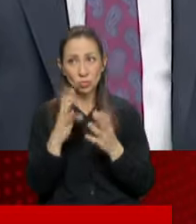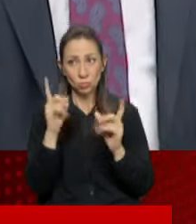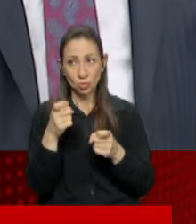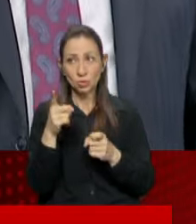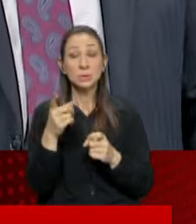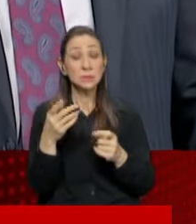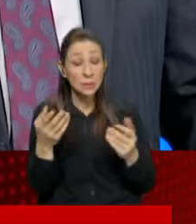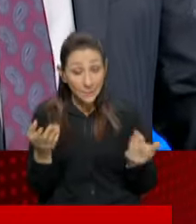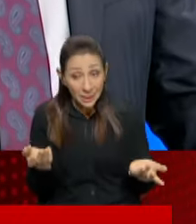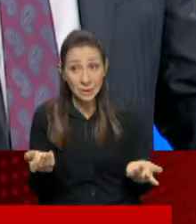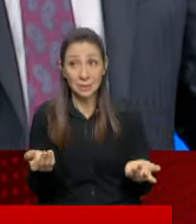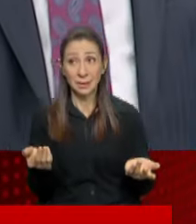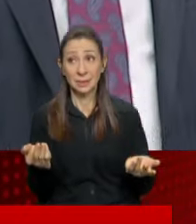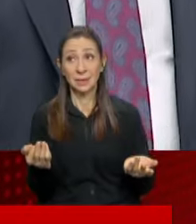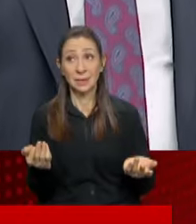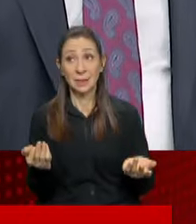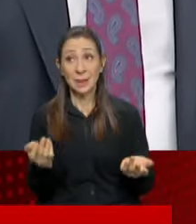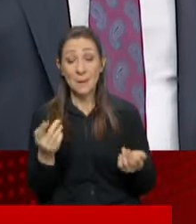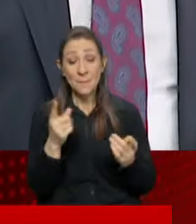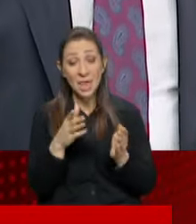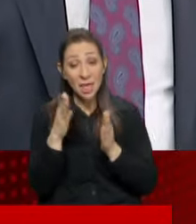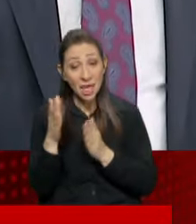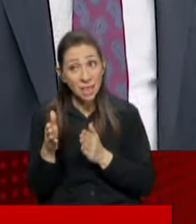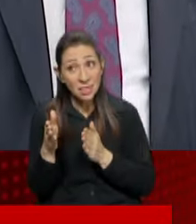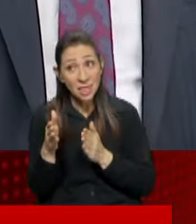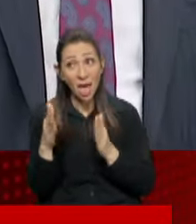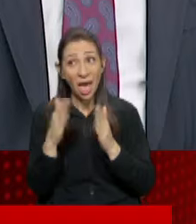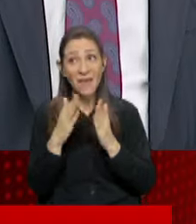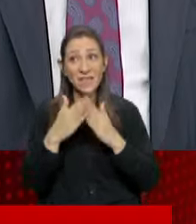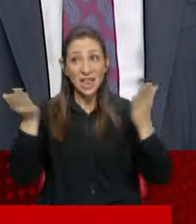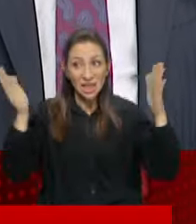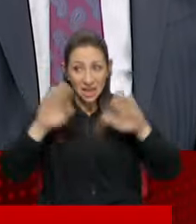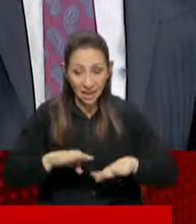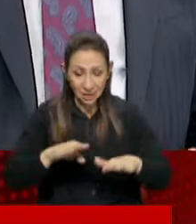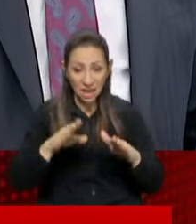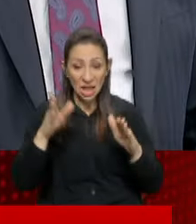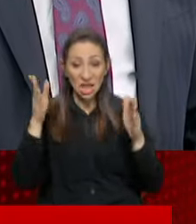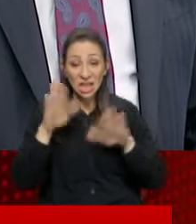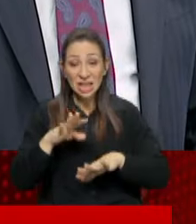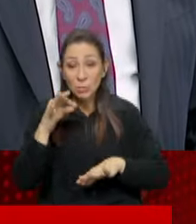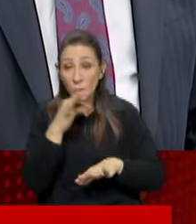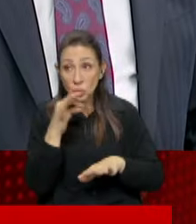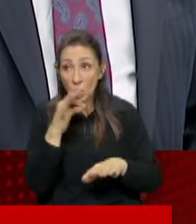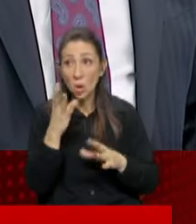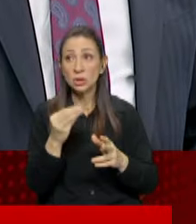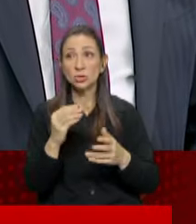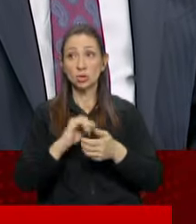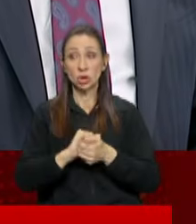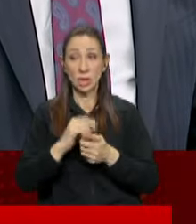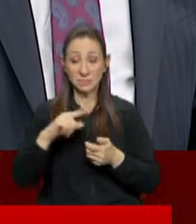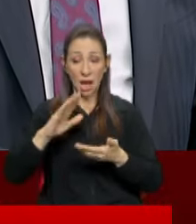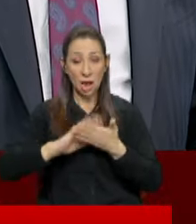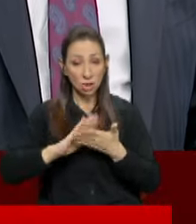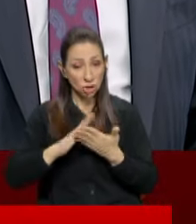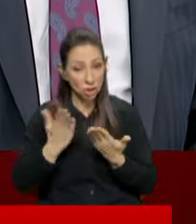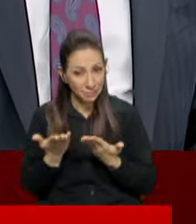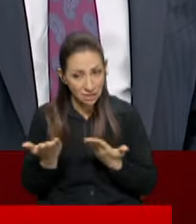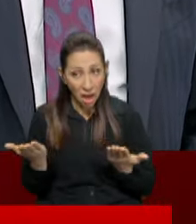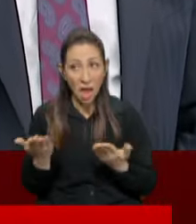Tabii. Tabii. Yani bir yandan evleri yıkılacak dostlarımıza,